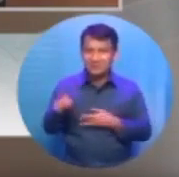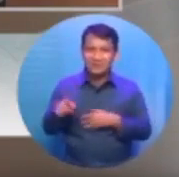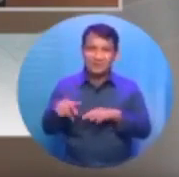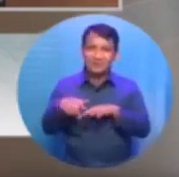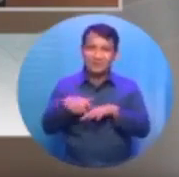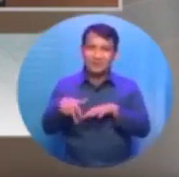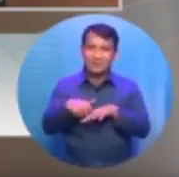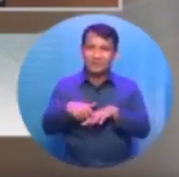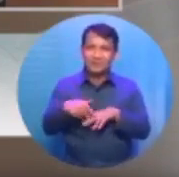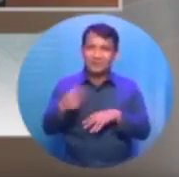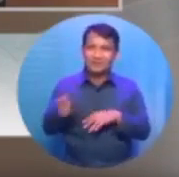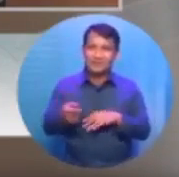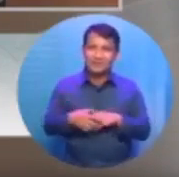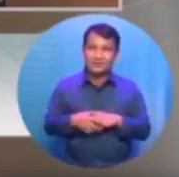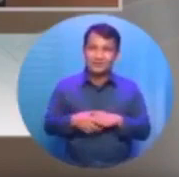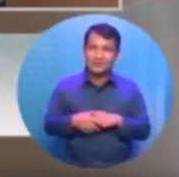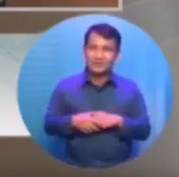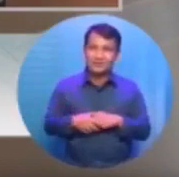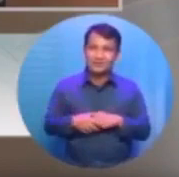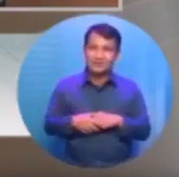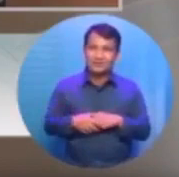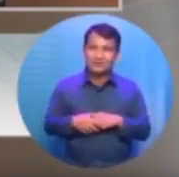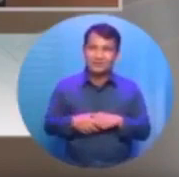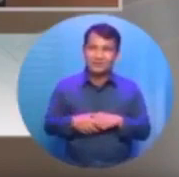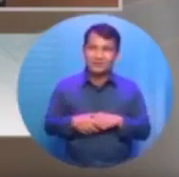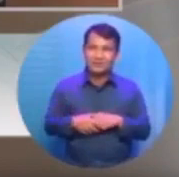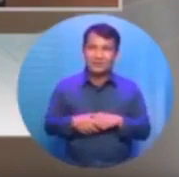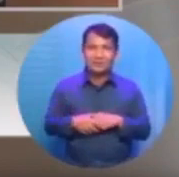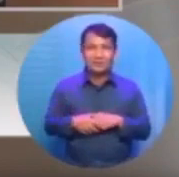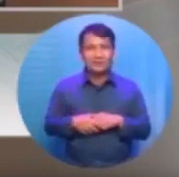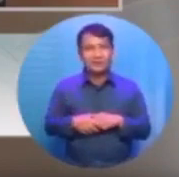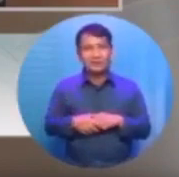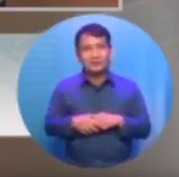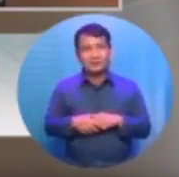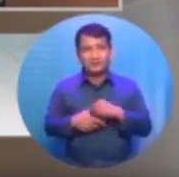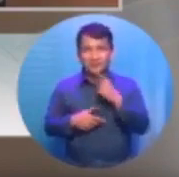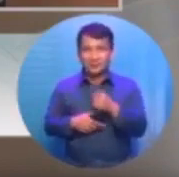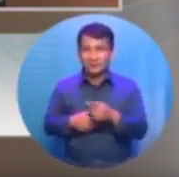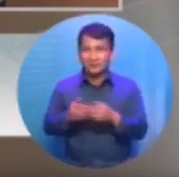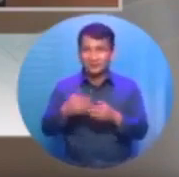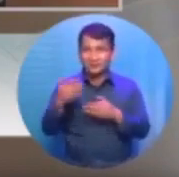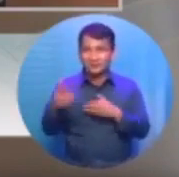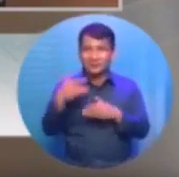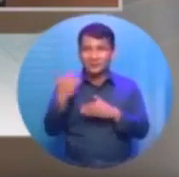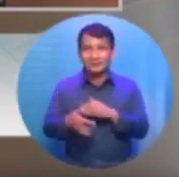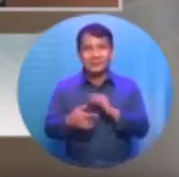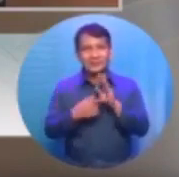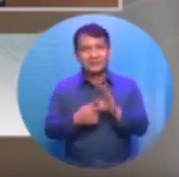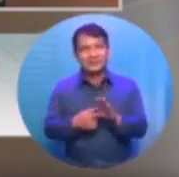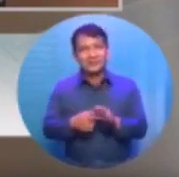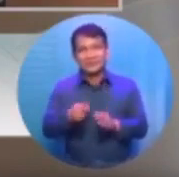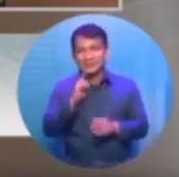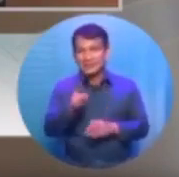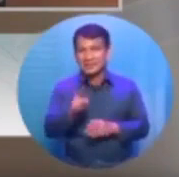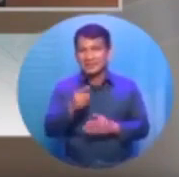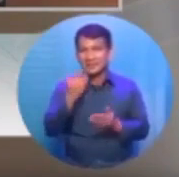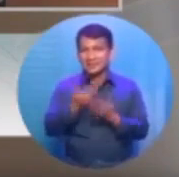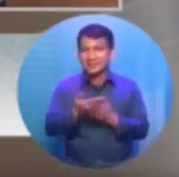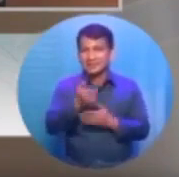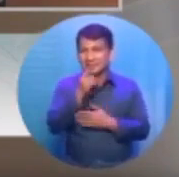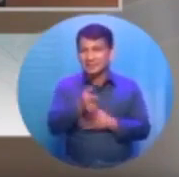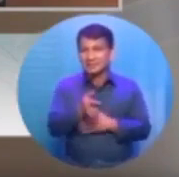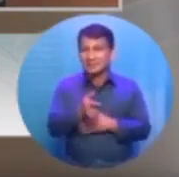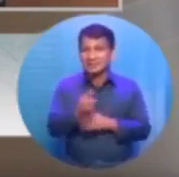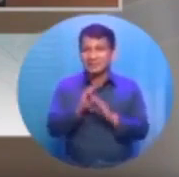Naka-chinelas po. Naka-chinelas lang. Okay, sige, pwede. Tamang-tamang umulan. Si Miss na papatawa. Salamat na lang, sir. Ha? Ingat po kayo, sir. God bless. Good luck. Mrs.,